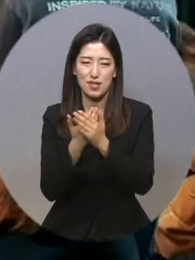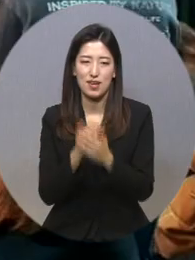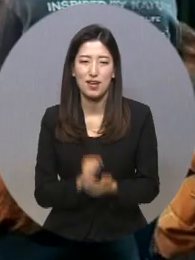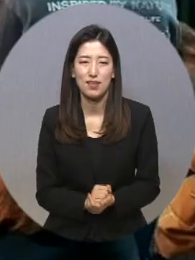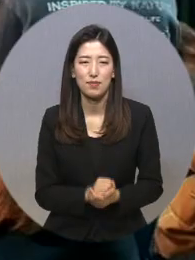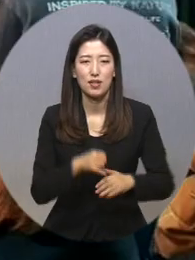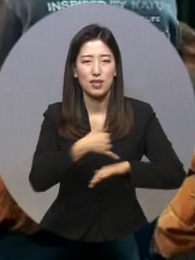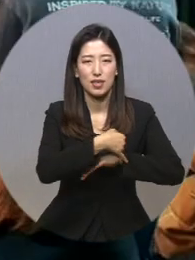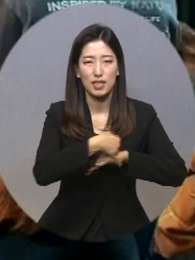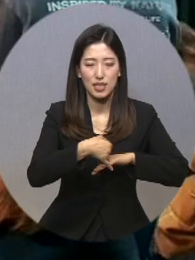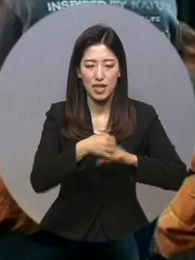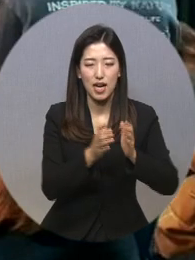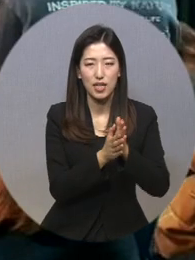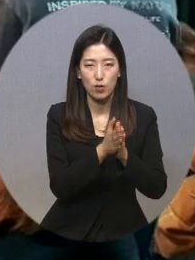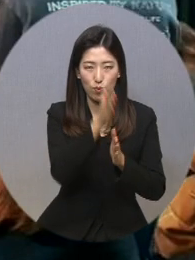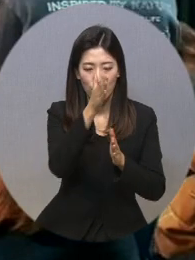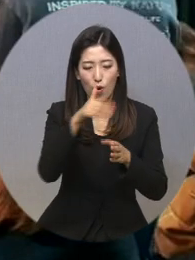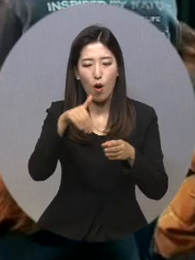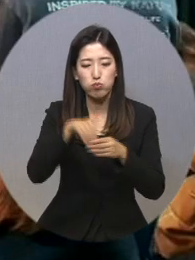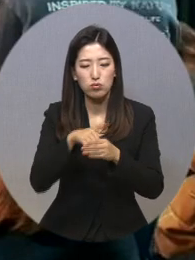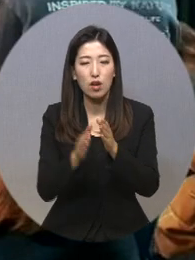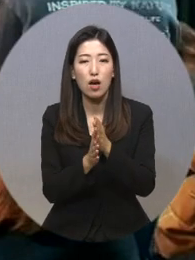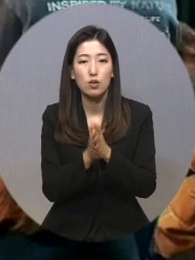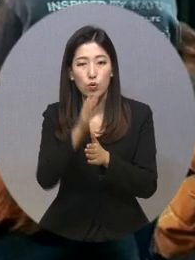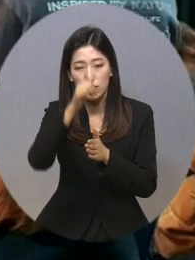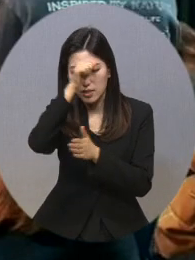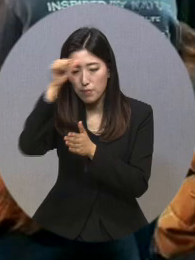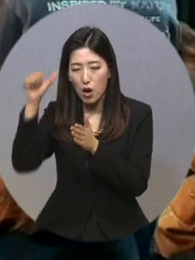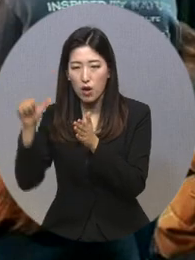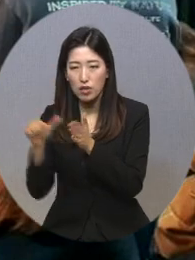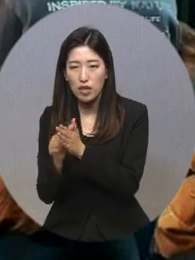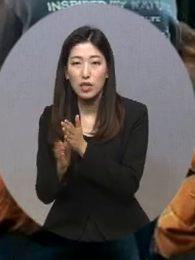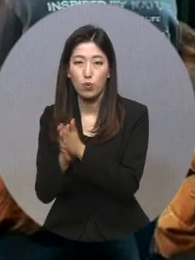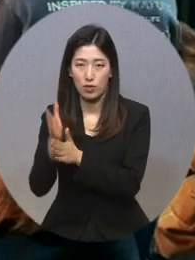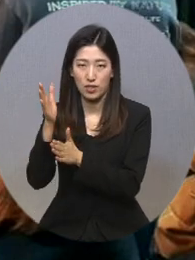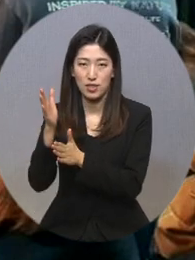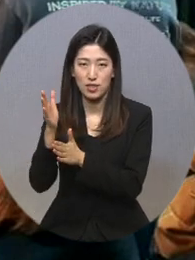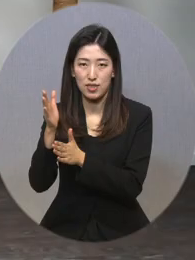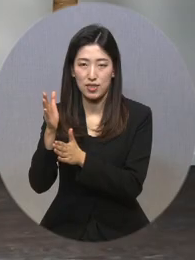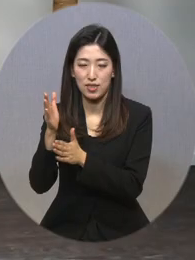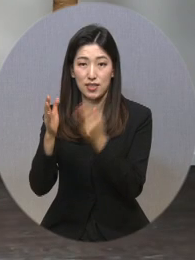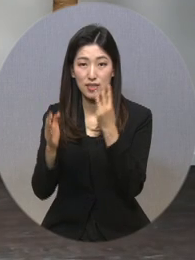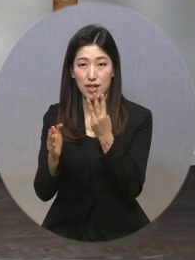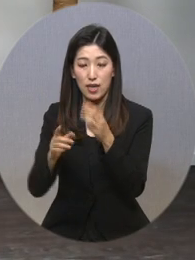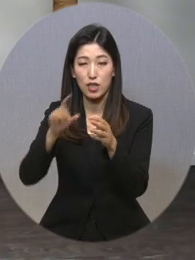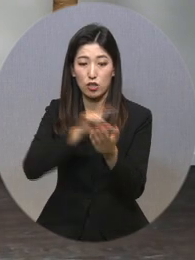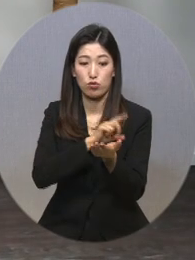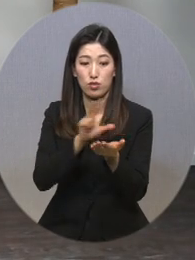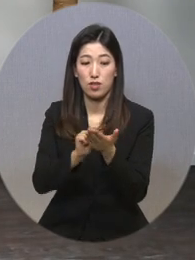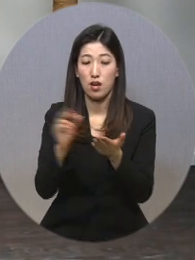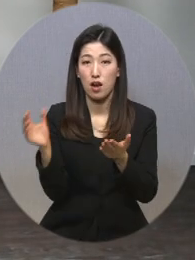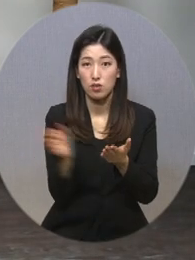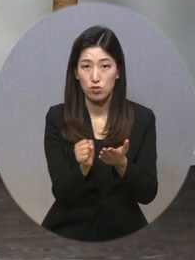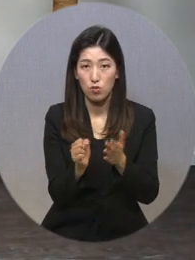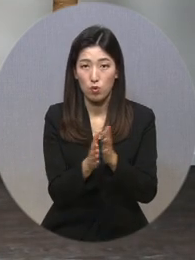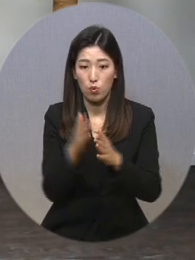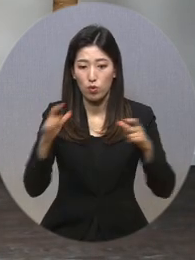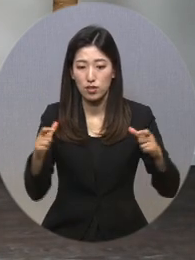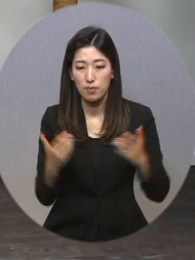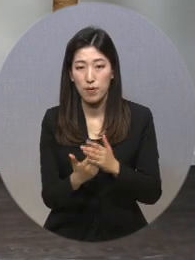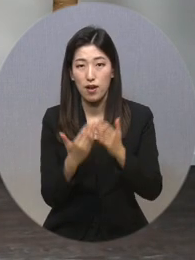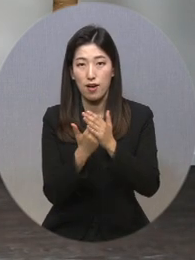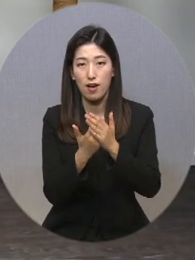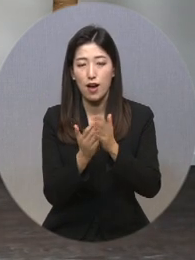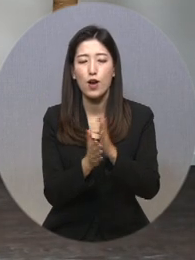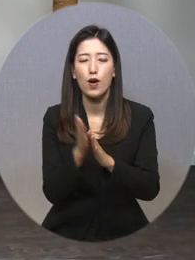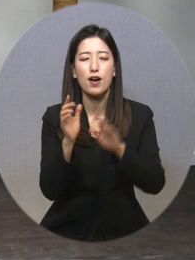문화도시, 그리고 평생 학습 도시를 통해서 도시의 가치를 높여가고 그 공부를 통해서 도시의